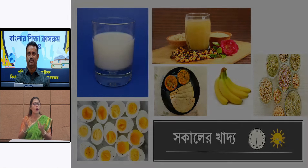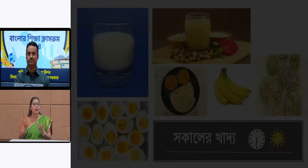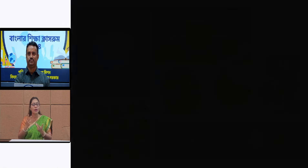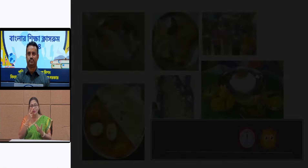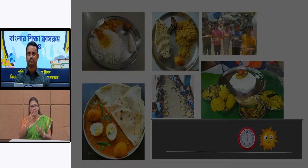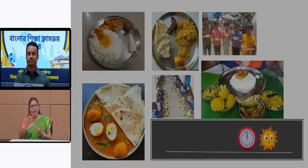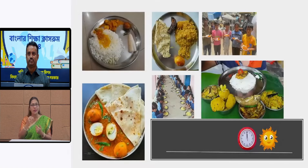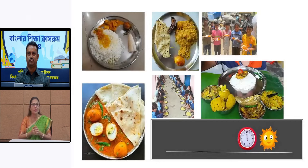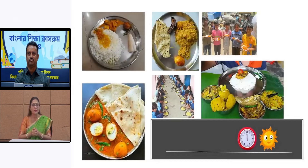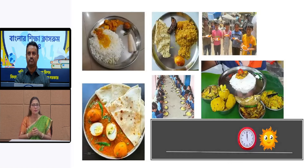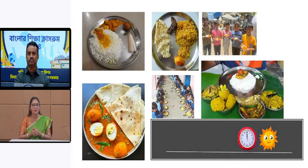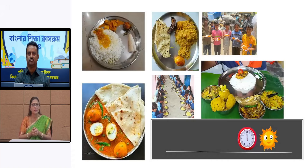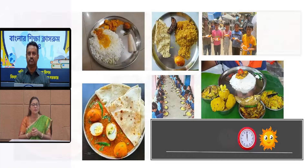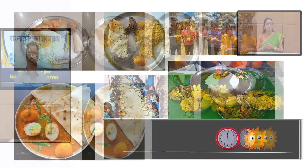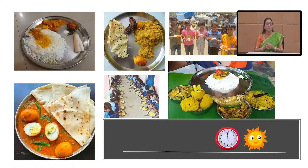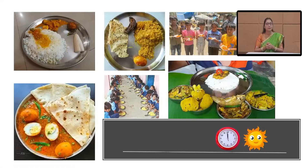হতে